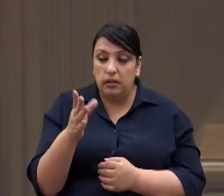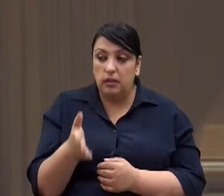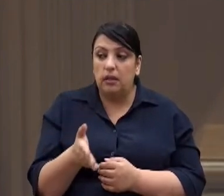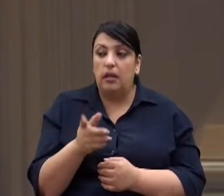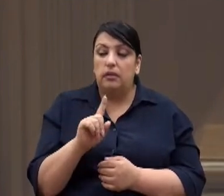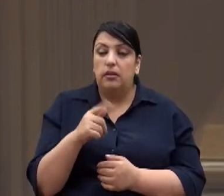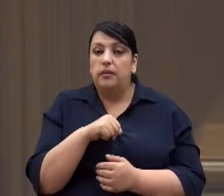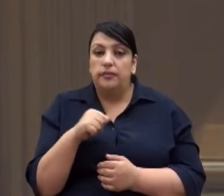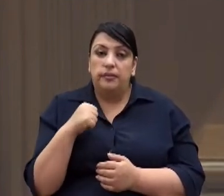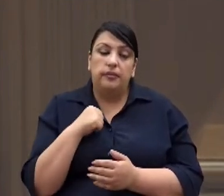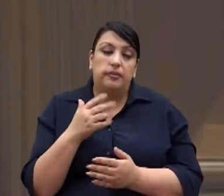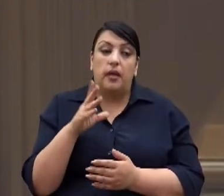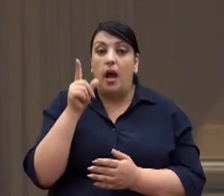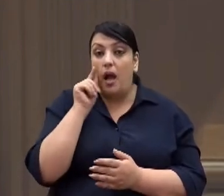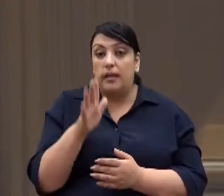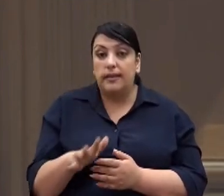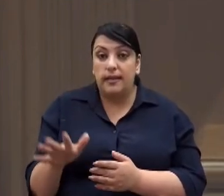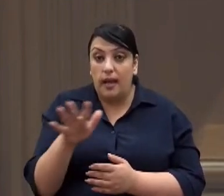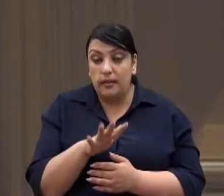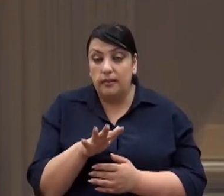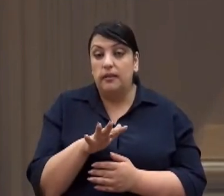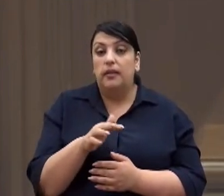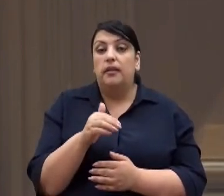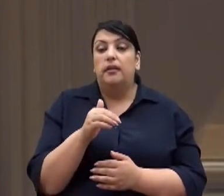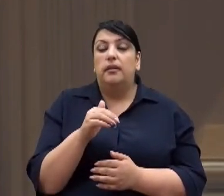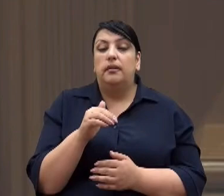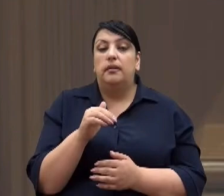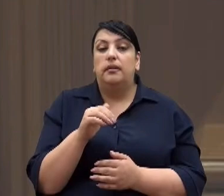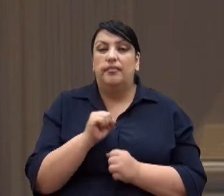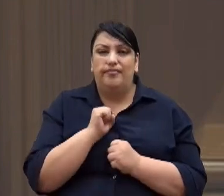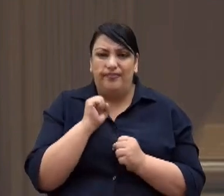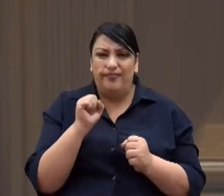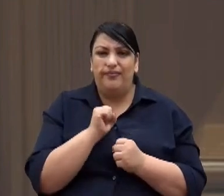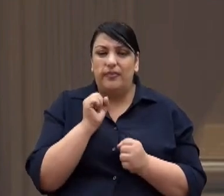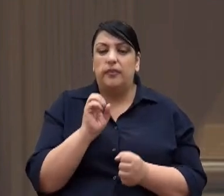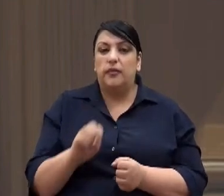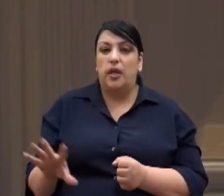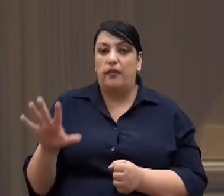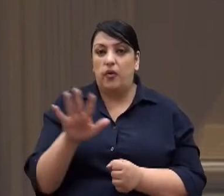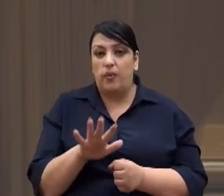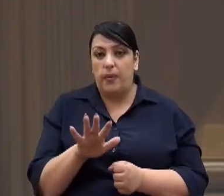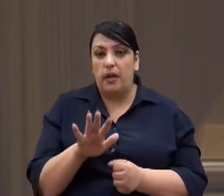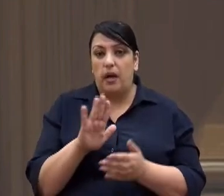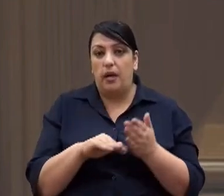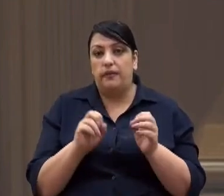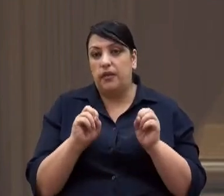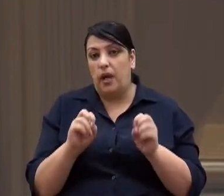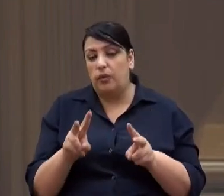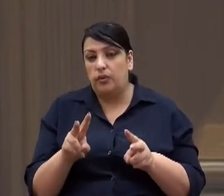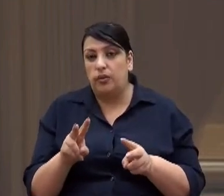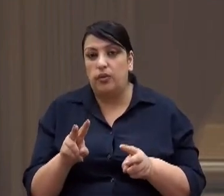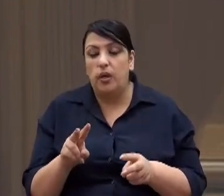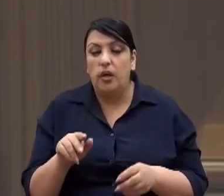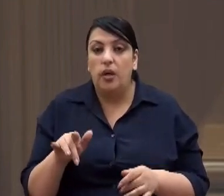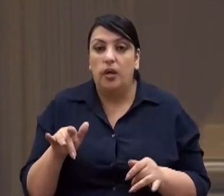հաստատելու։ Հայաստանը ձգտում է Եվրոպա անվտանգության խնդիրը լուծելով, նախ